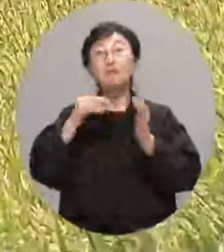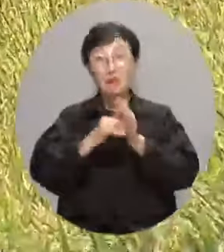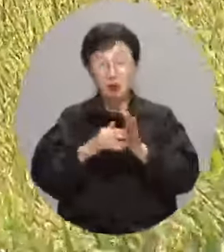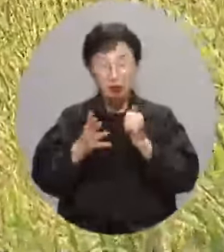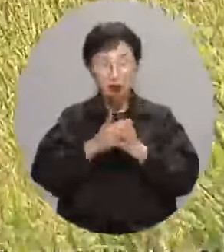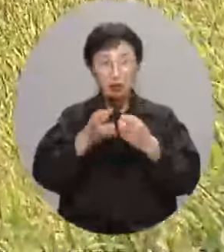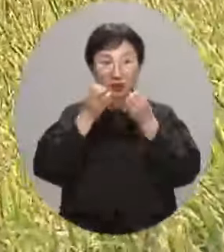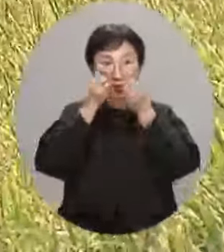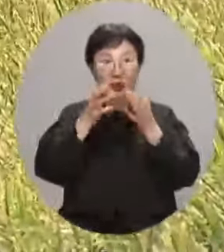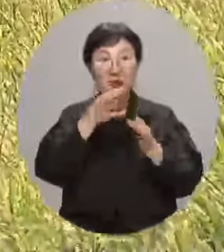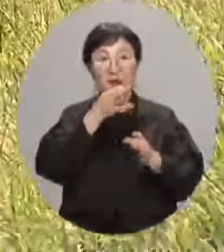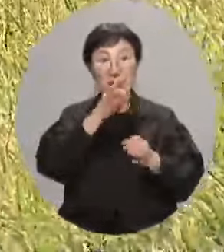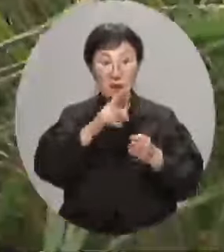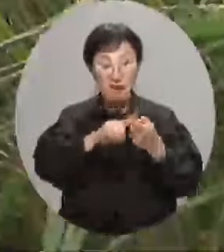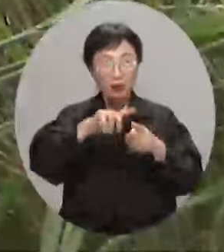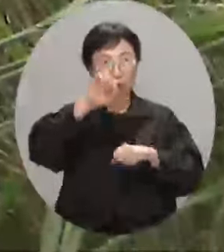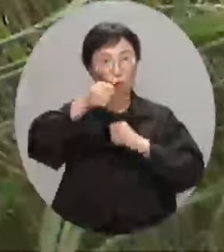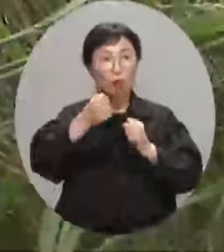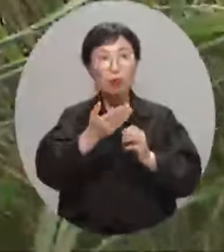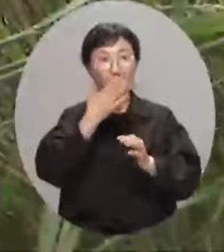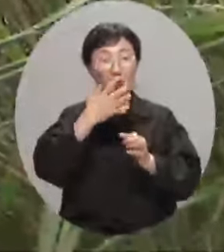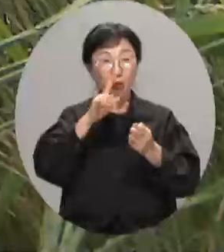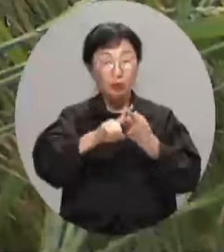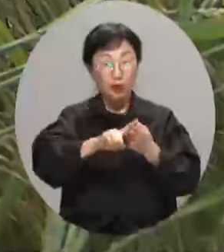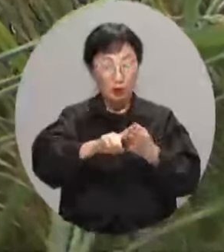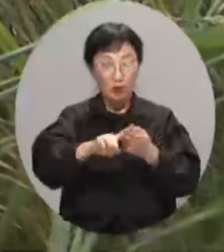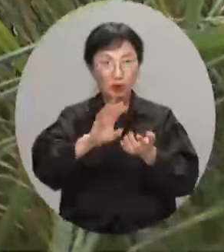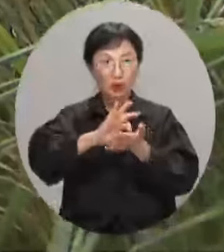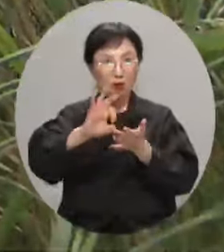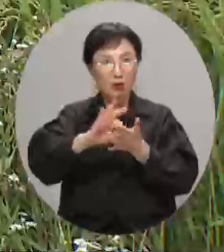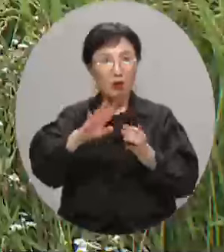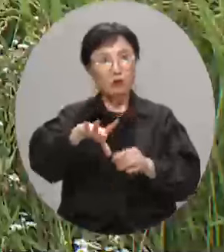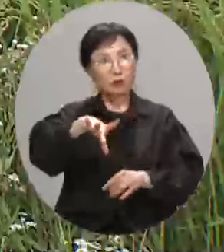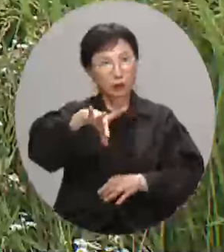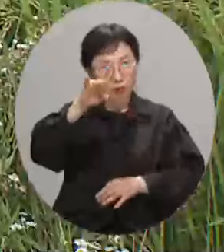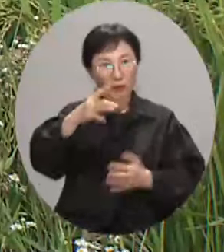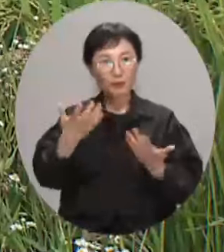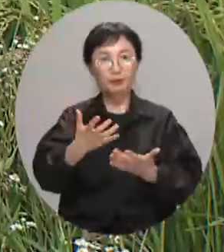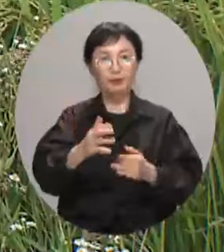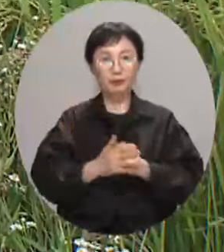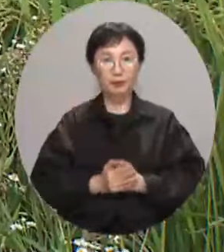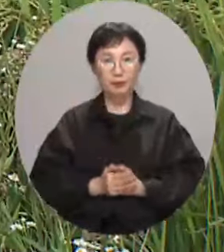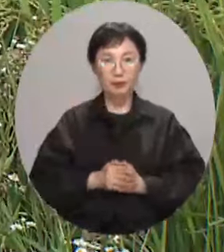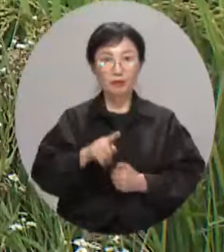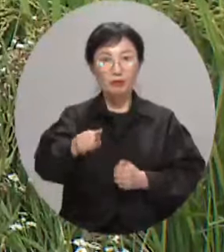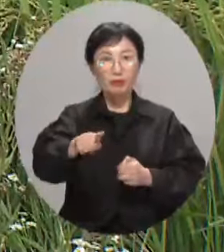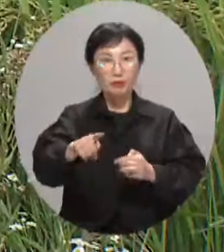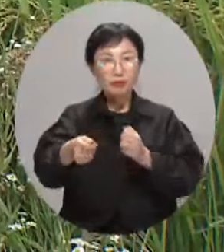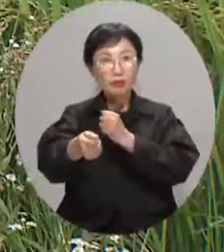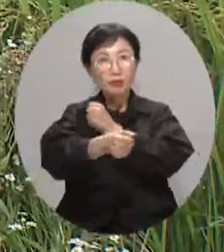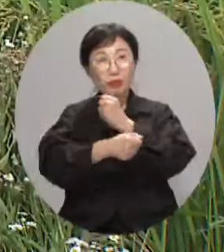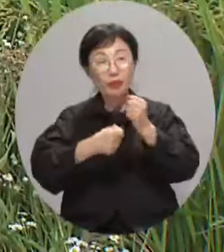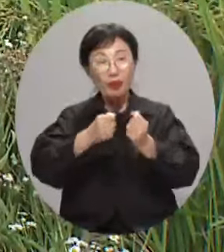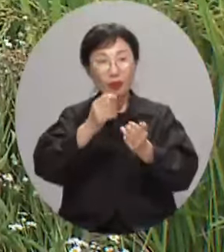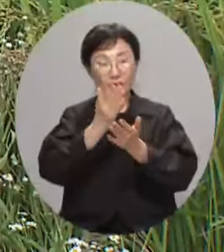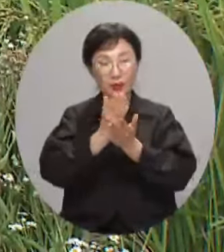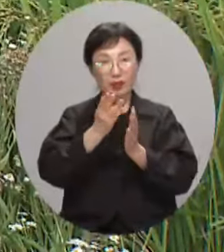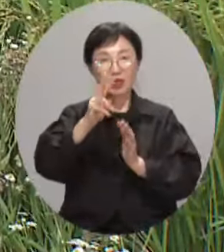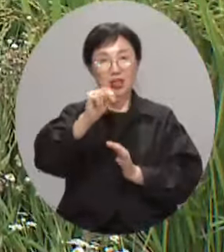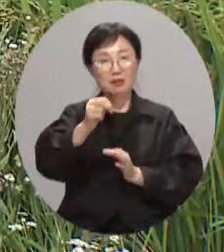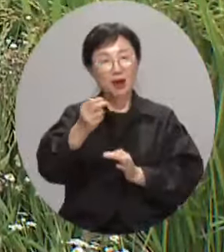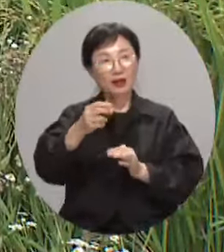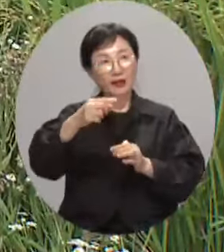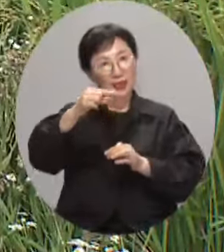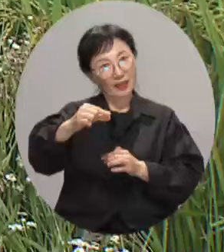햇살을 사실상 가축 먹이로 털어낸 건 이번이 처음입니다 산술적으로 재배 면적이 2만 헥타르